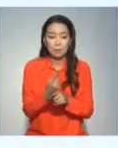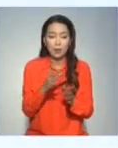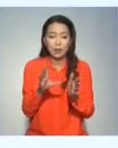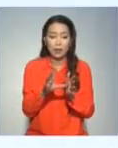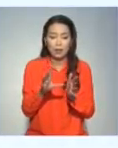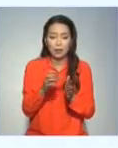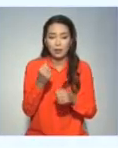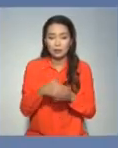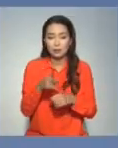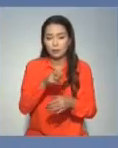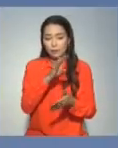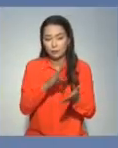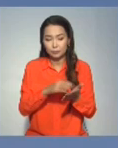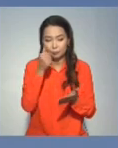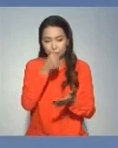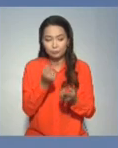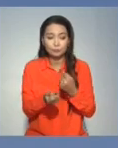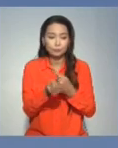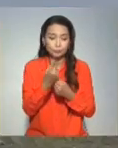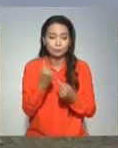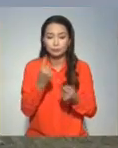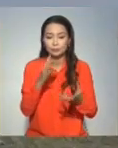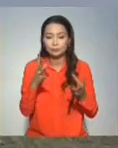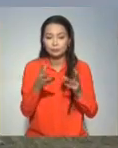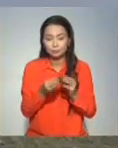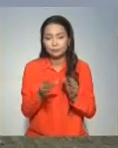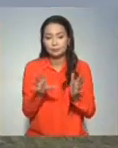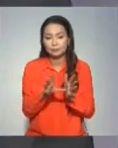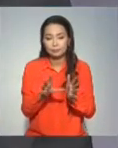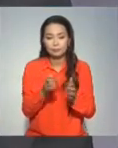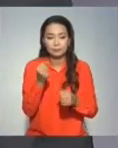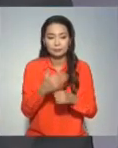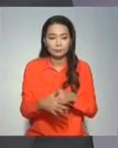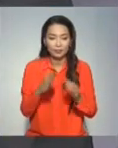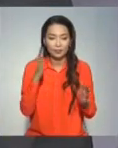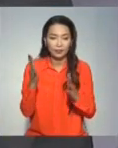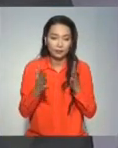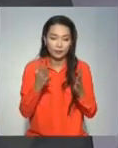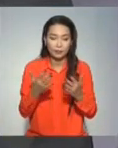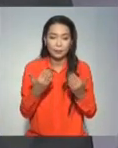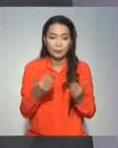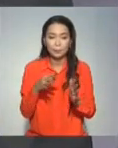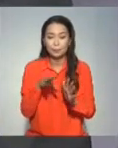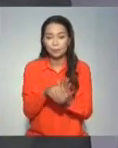а в 2019-м заработал первый комплекс ветроэлектростанций. На сегодняшний день у нас уже в регионе